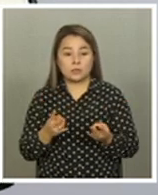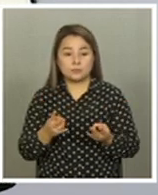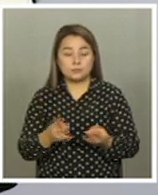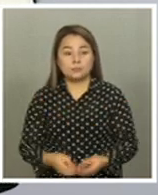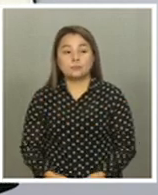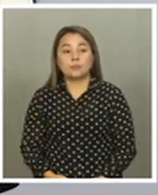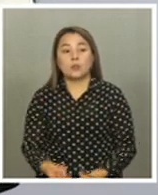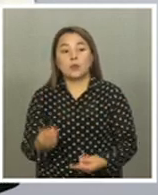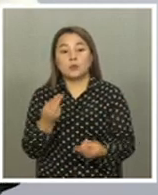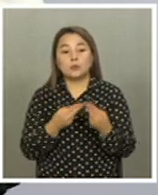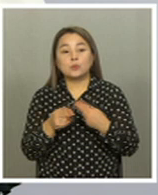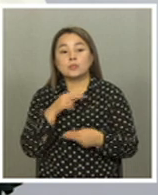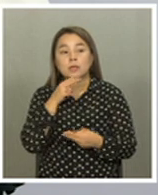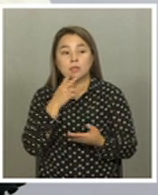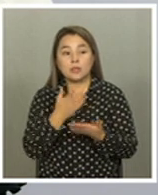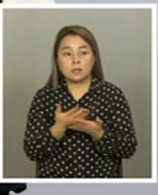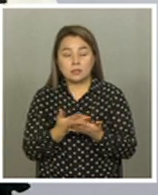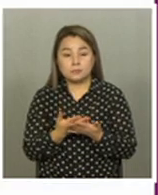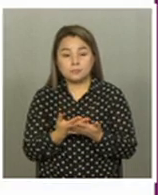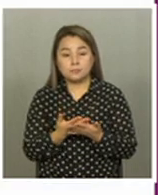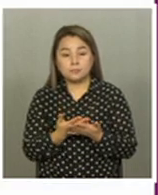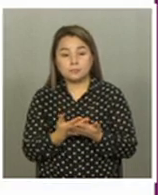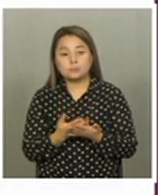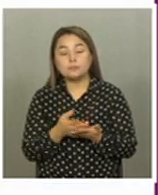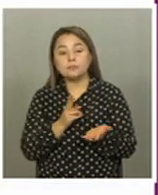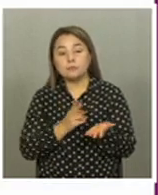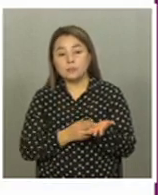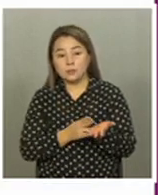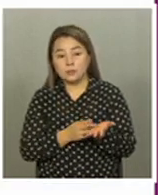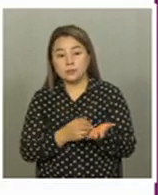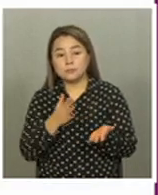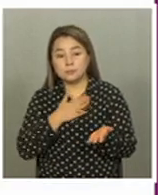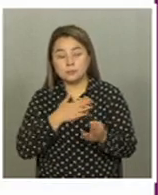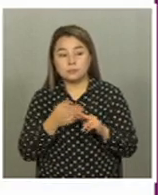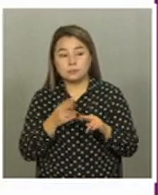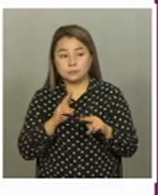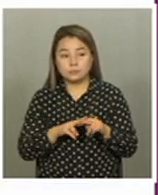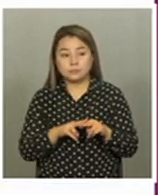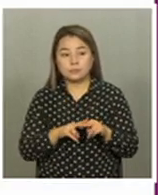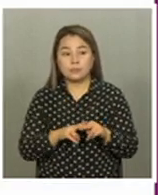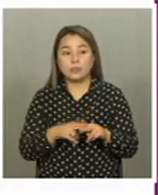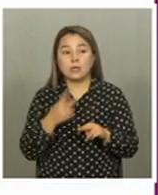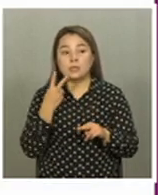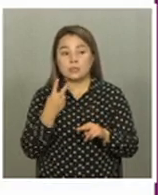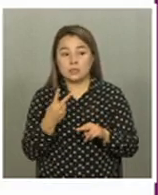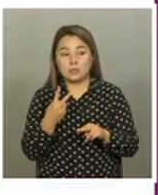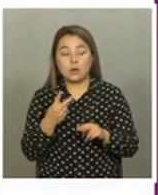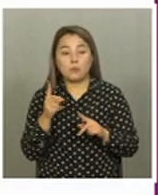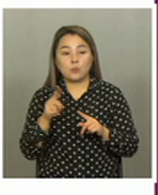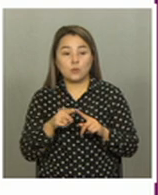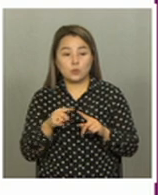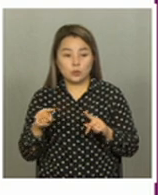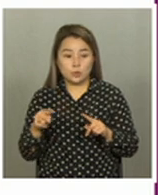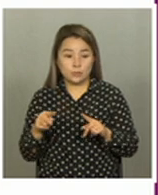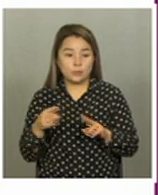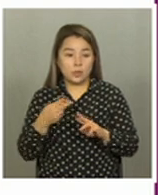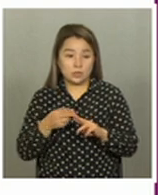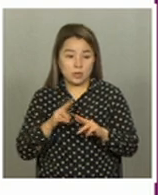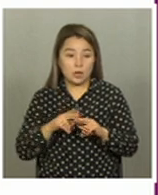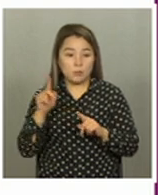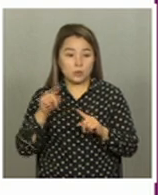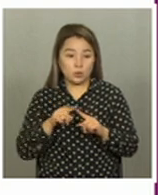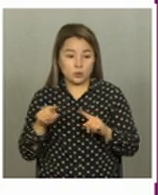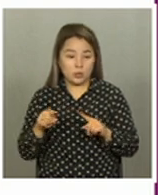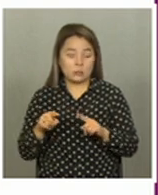суретке мұқият қараймыз. Дәлелдеуі бізде мінекей екі бұрышпен және осы бұрыштың